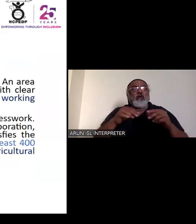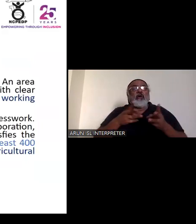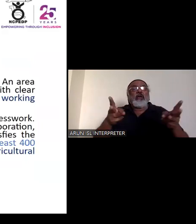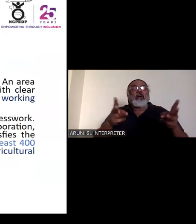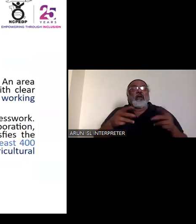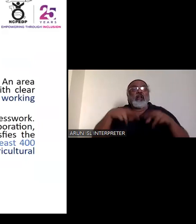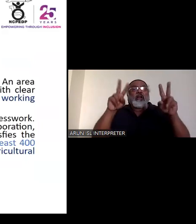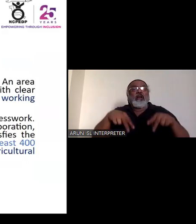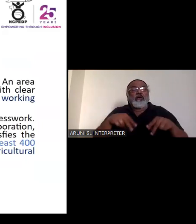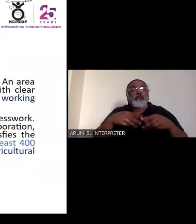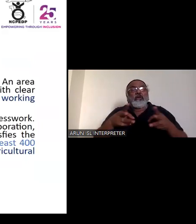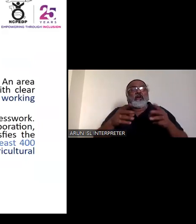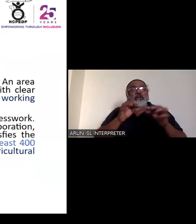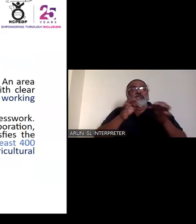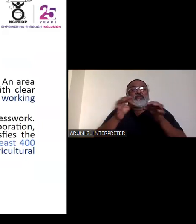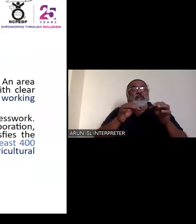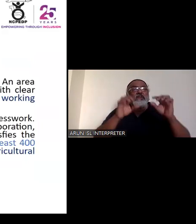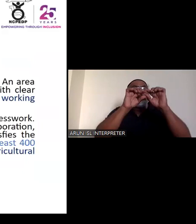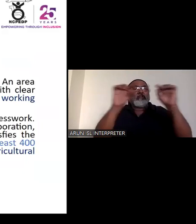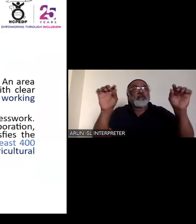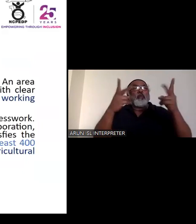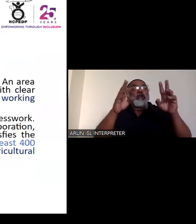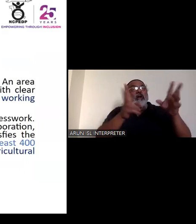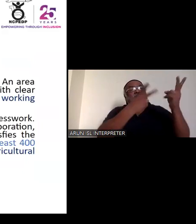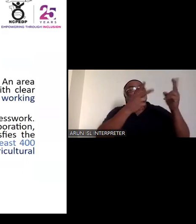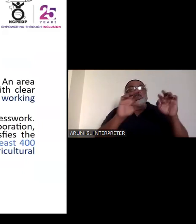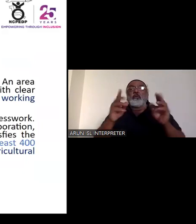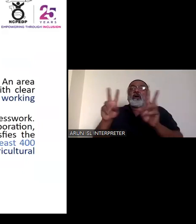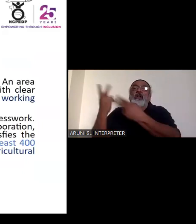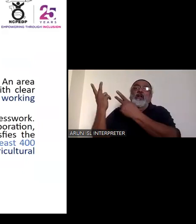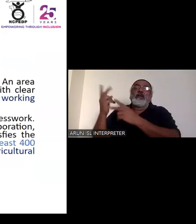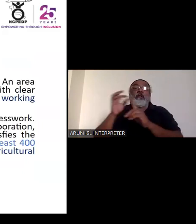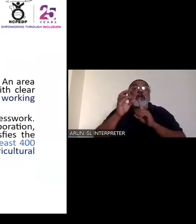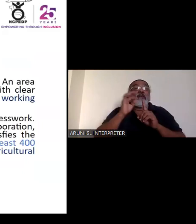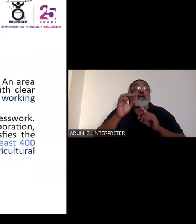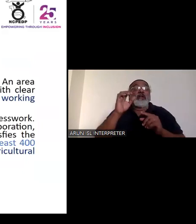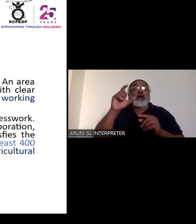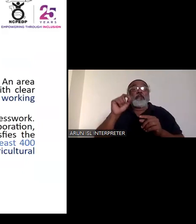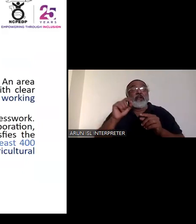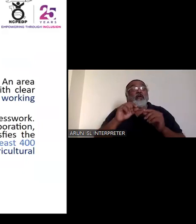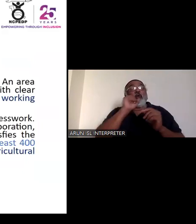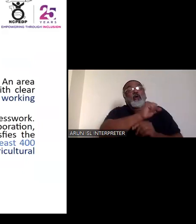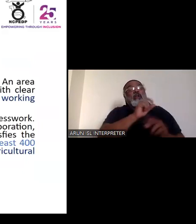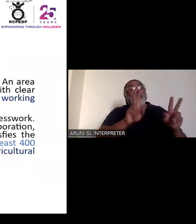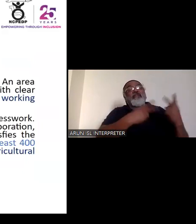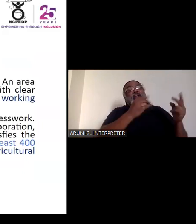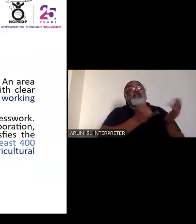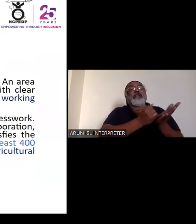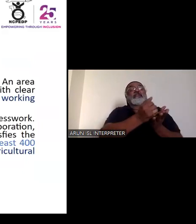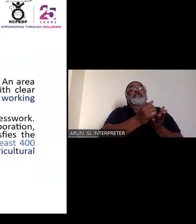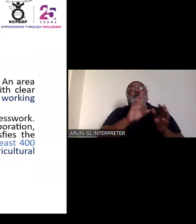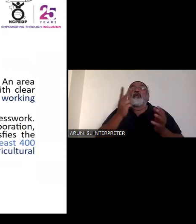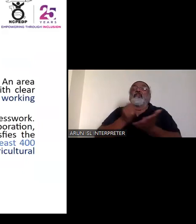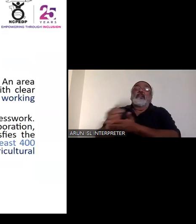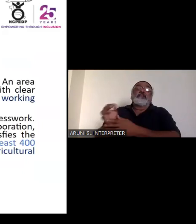से परिभाषा देते हैं. And the private companies have their own definition of what is going to be considered as